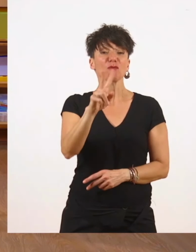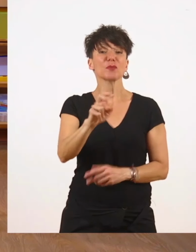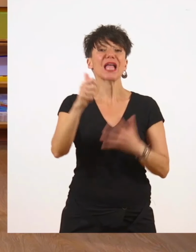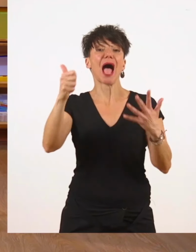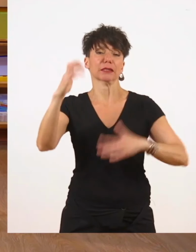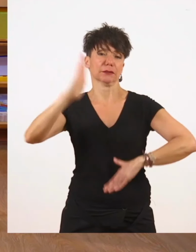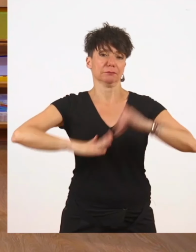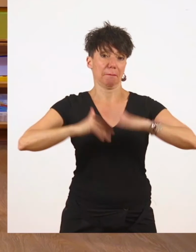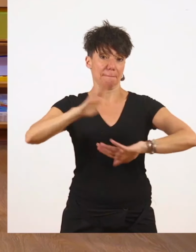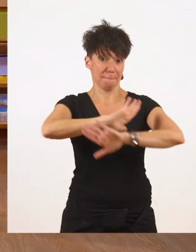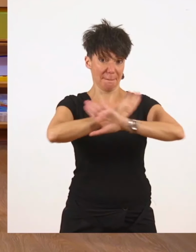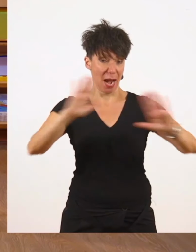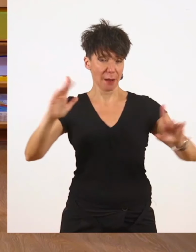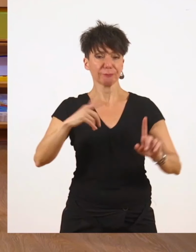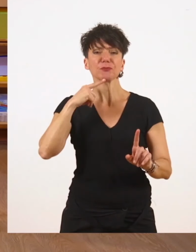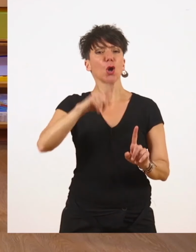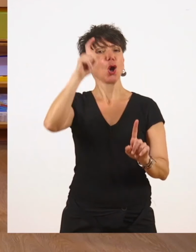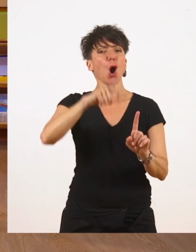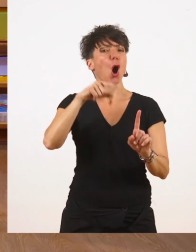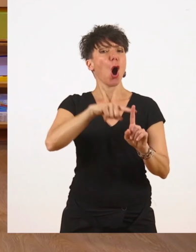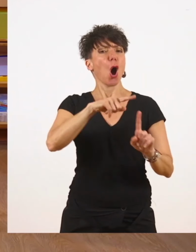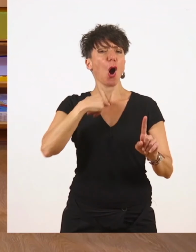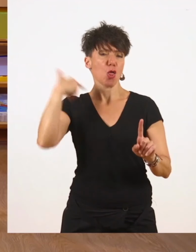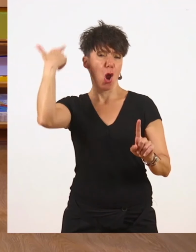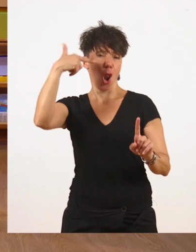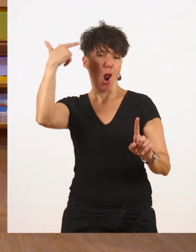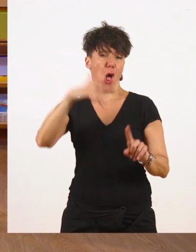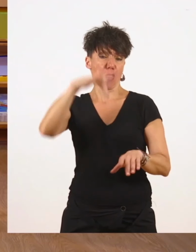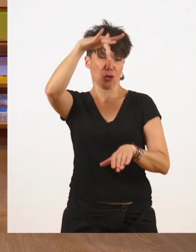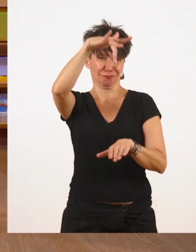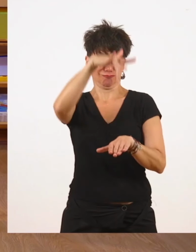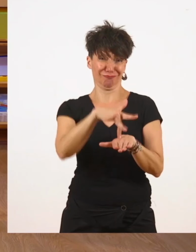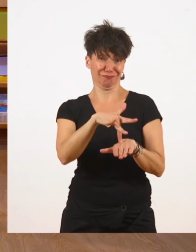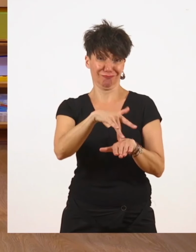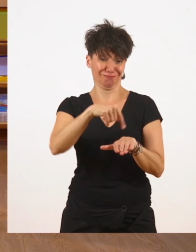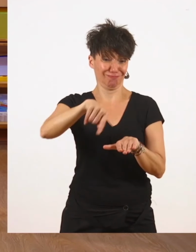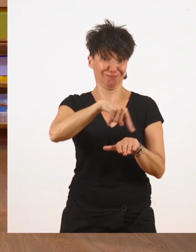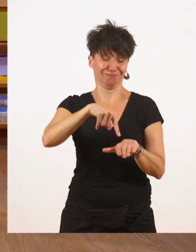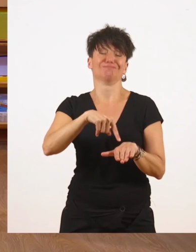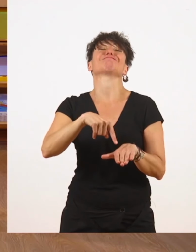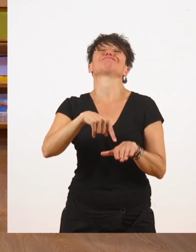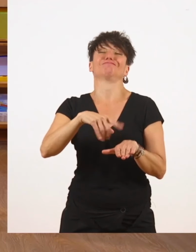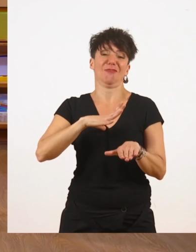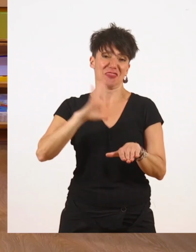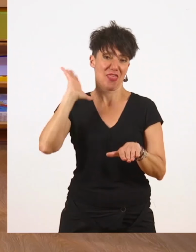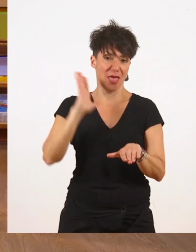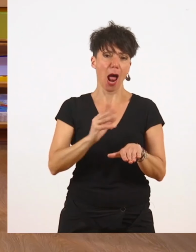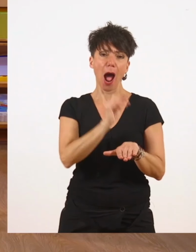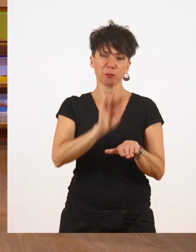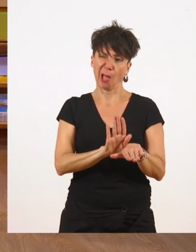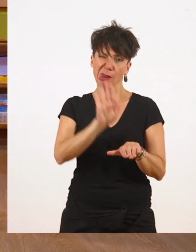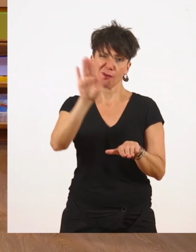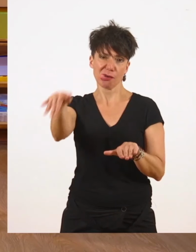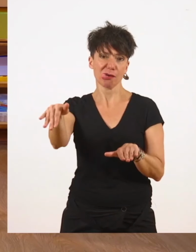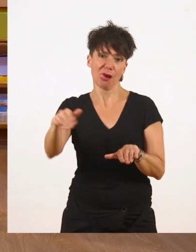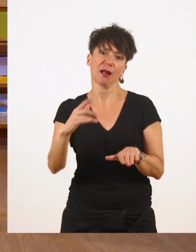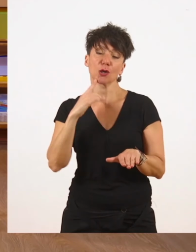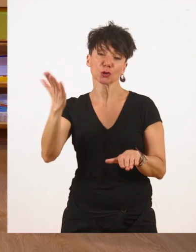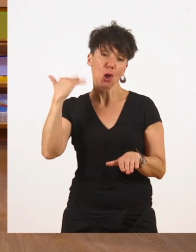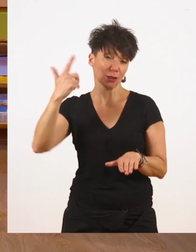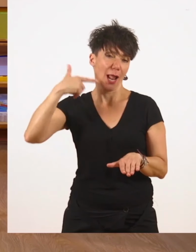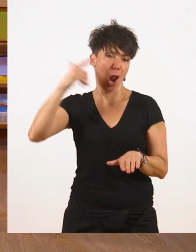Και επειδή ο Λόρδος του Λονδίνου δεν ήθελε να χτιστεί το θέατρο μέσα στην πόλη, το έκτισαν έξω από τα όρια της